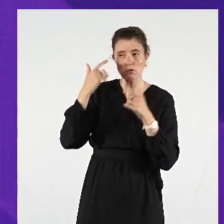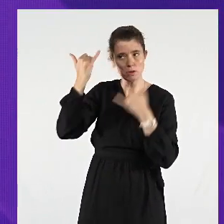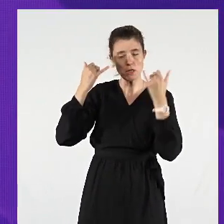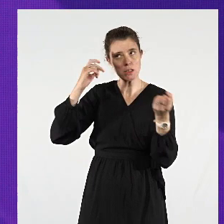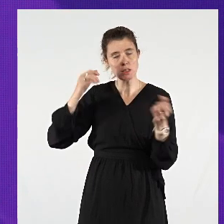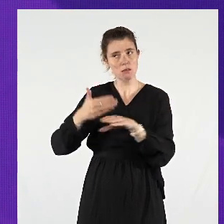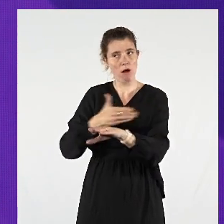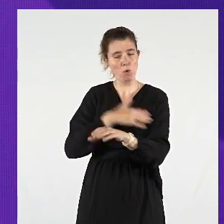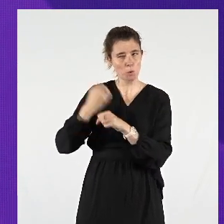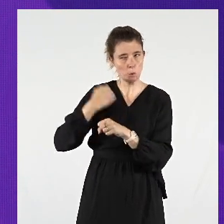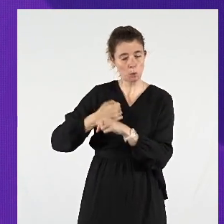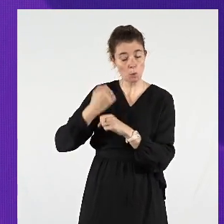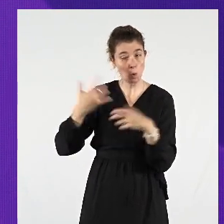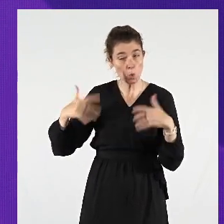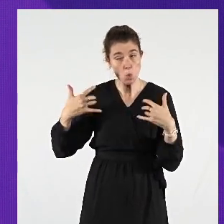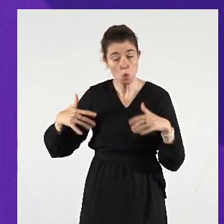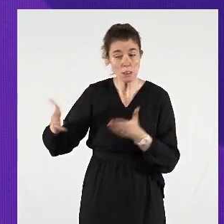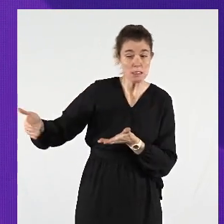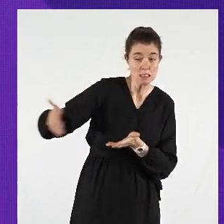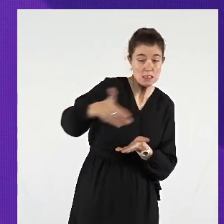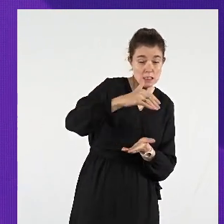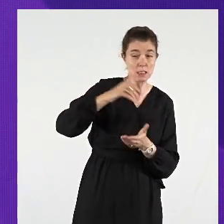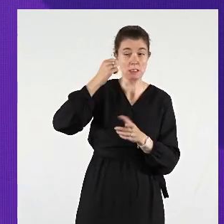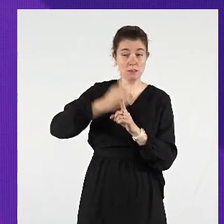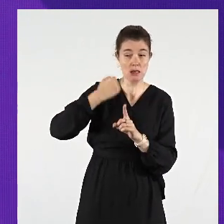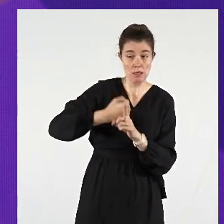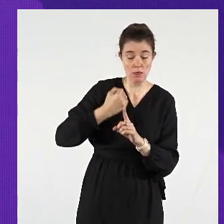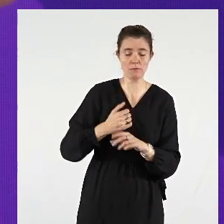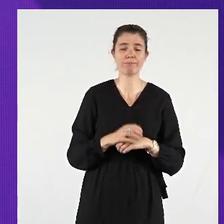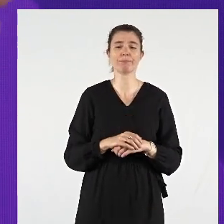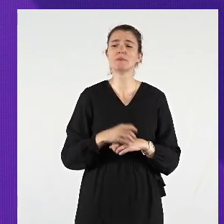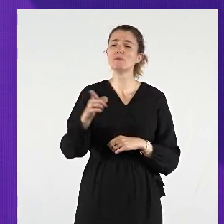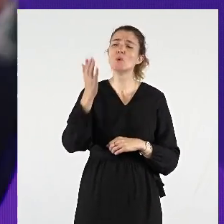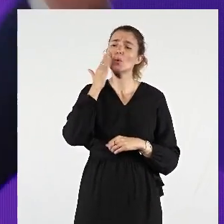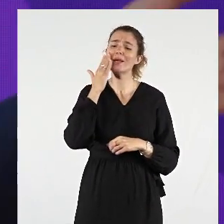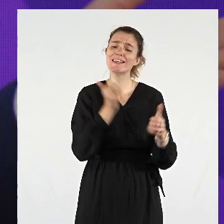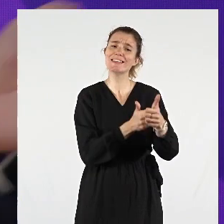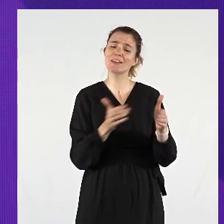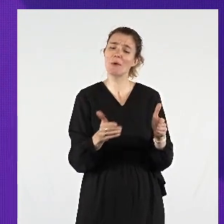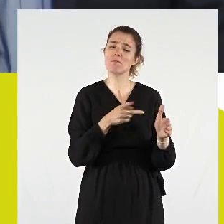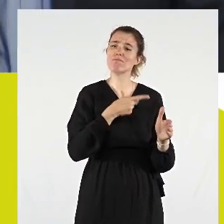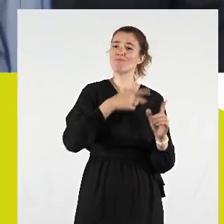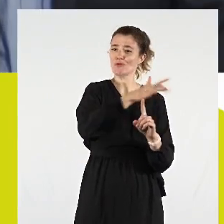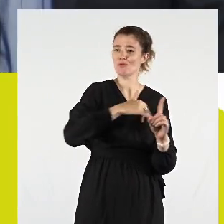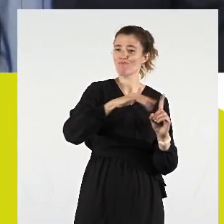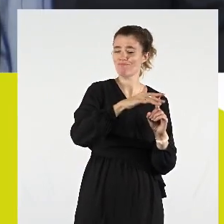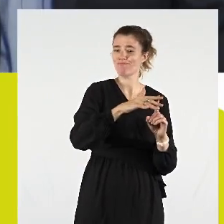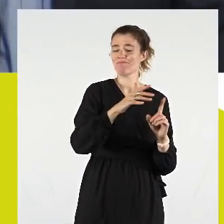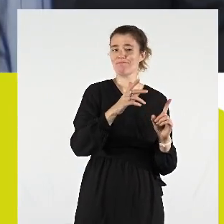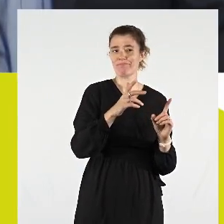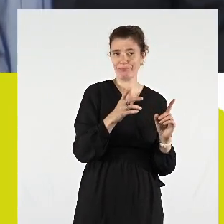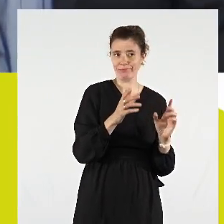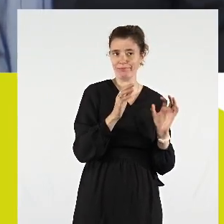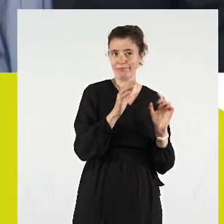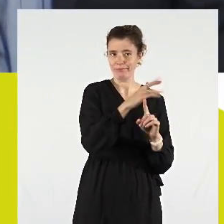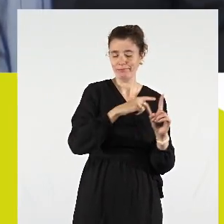représente, de minutie et de persévérance. Vous connaissez le secteur du médico-social, mais d'autres secteurs aussi. En quoi pourquoi est-ce que